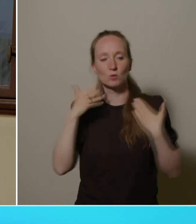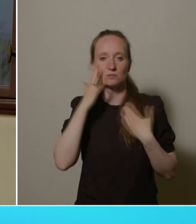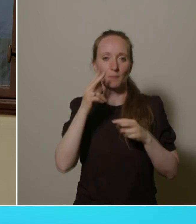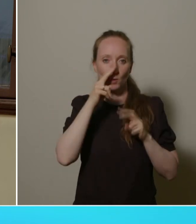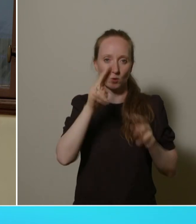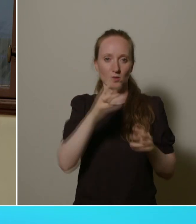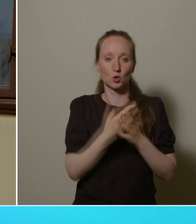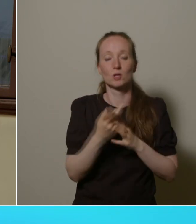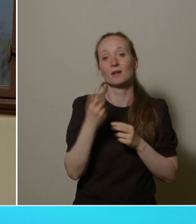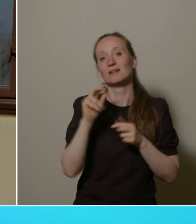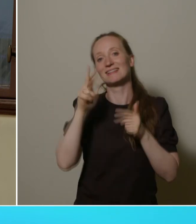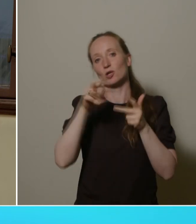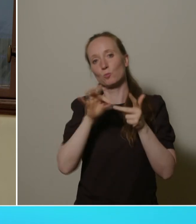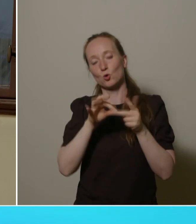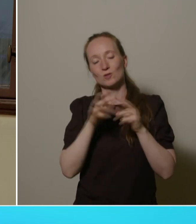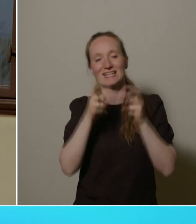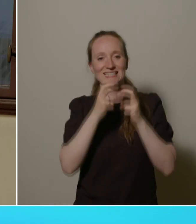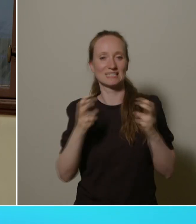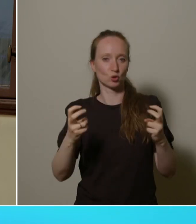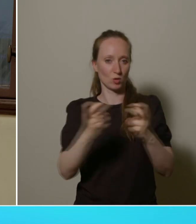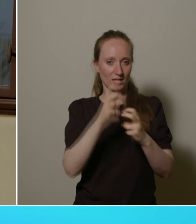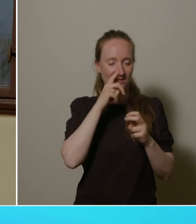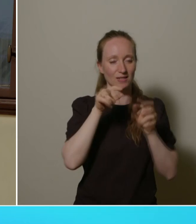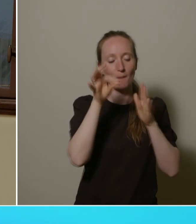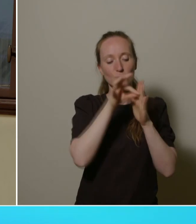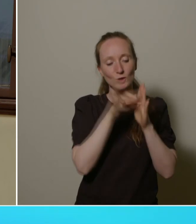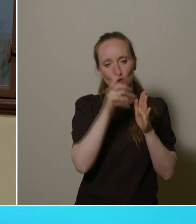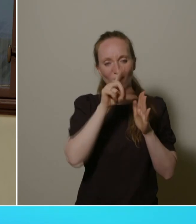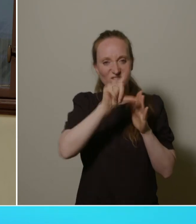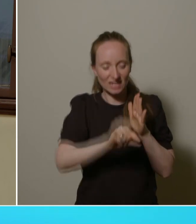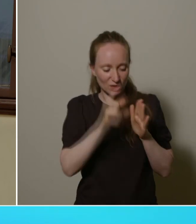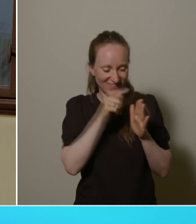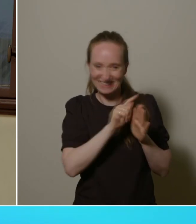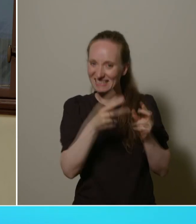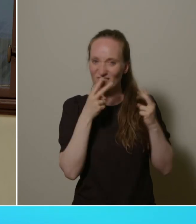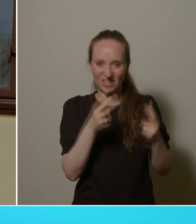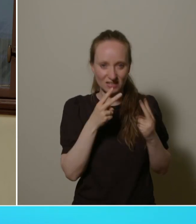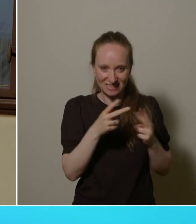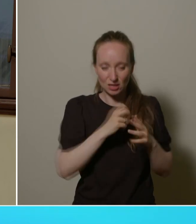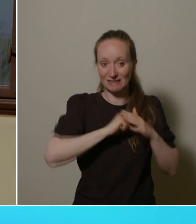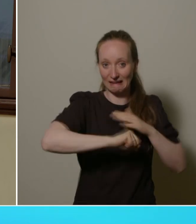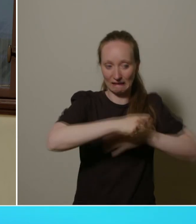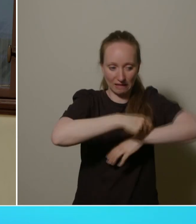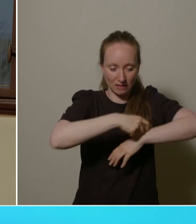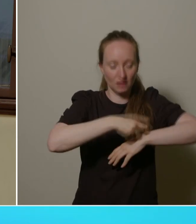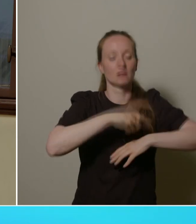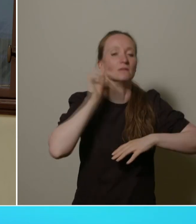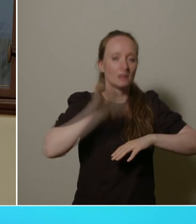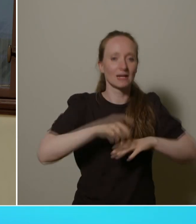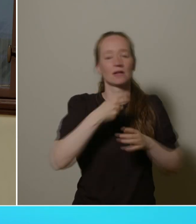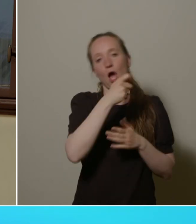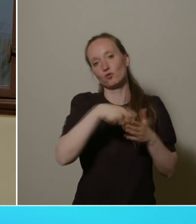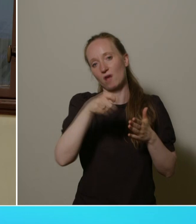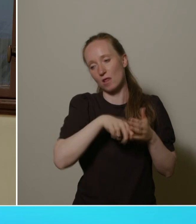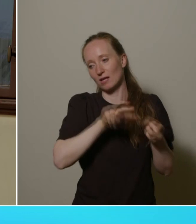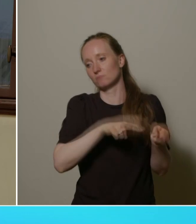wenig Tagesordnungspunkte vorgesehen sind, sollen entfallen, wenn die Themen nicht dringend sind bzw. mit anderen Sitzungszeiten zusammengelegt werden könnten.